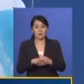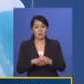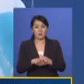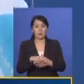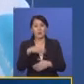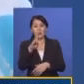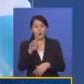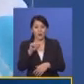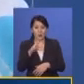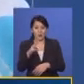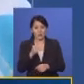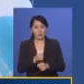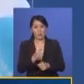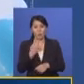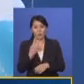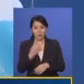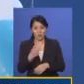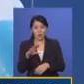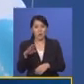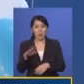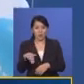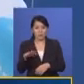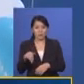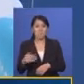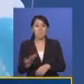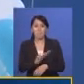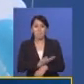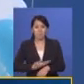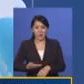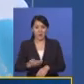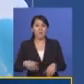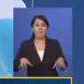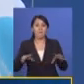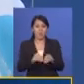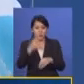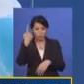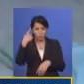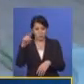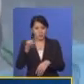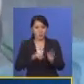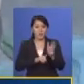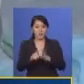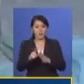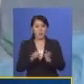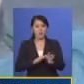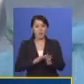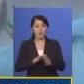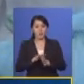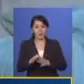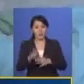қалай істеуге болатынын біз көрдік. Сосын ғана біз барлығын біліп, көріп, бәрін істедік.